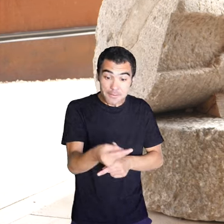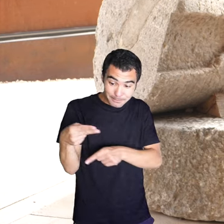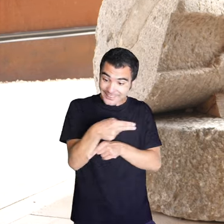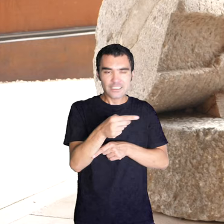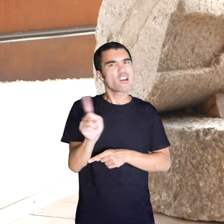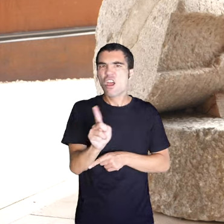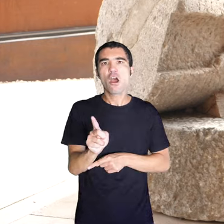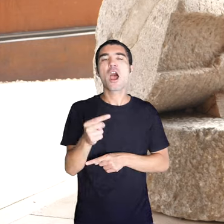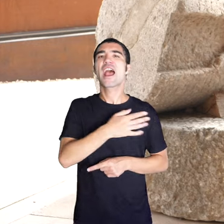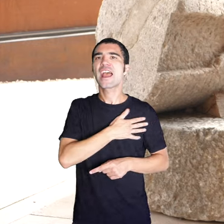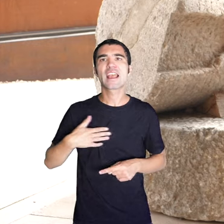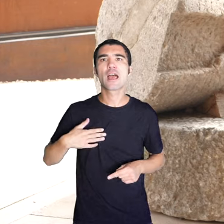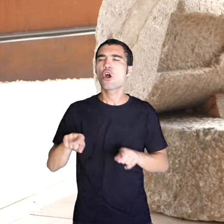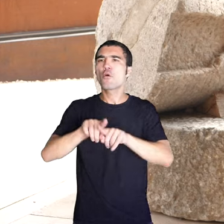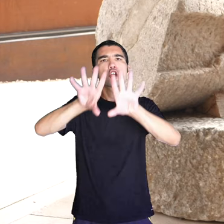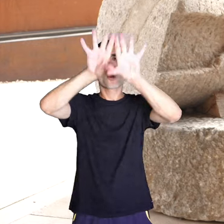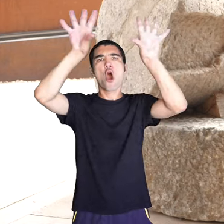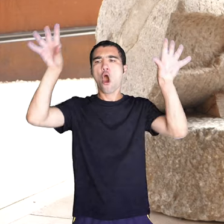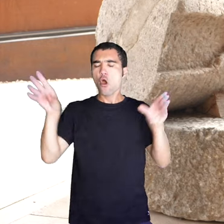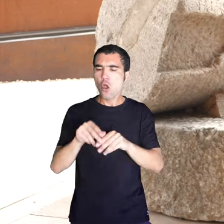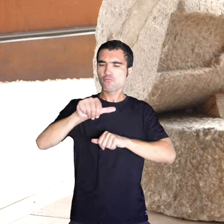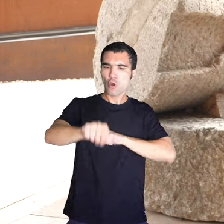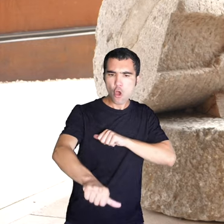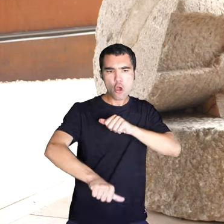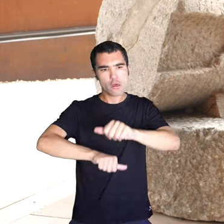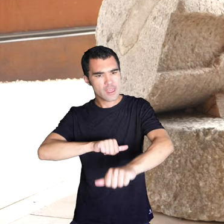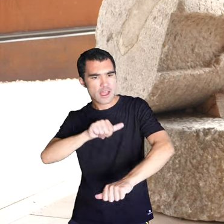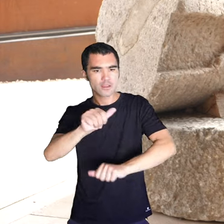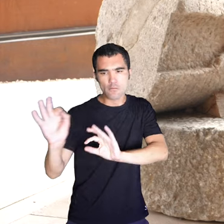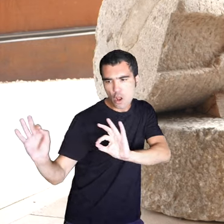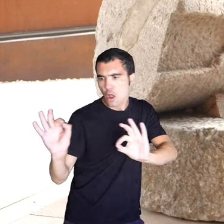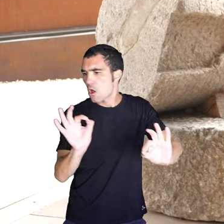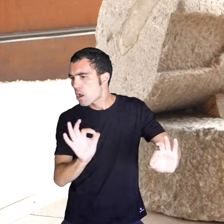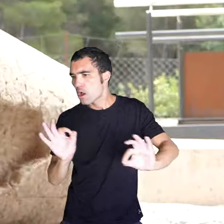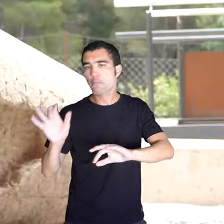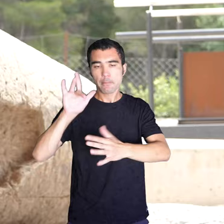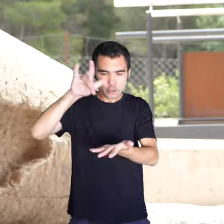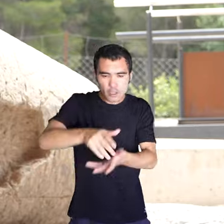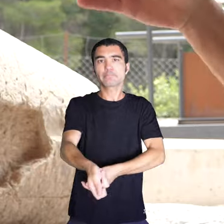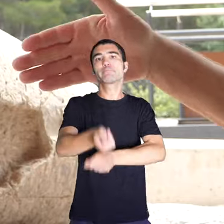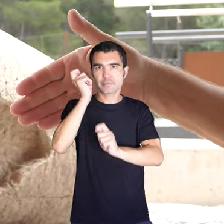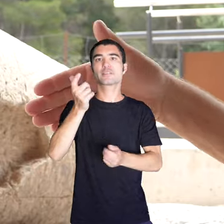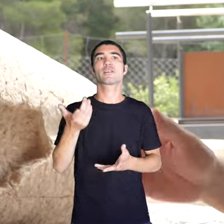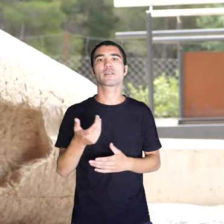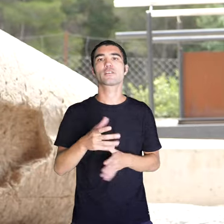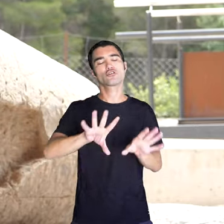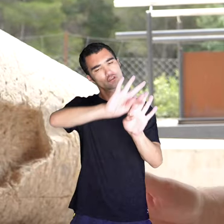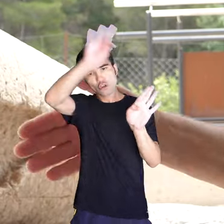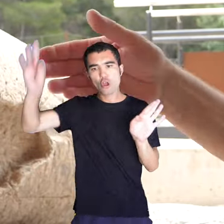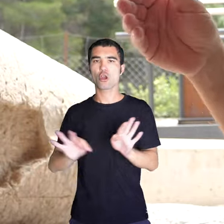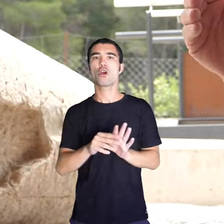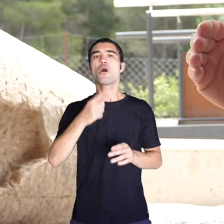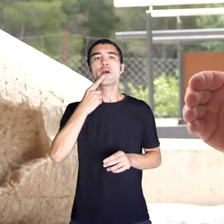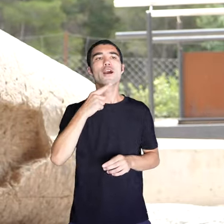sinó en tot el procés per agafar un peix. Tu els dius, ara vos poseu a